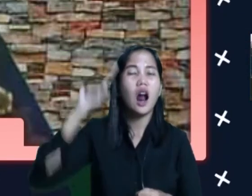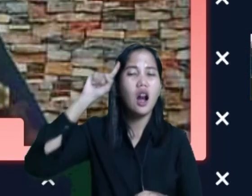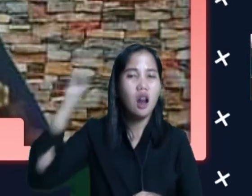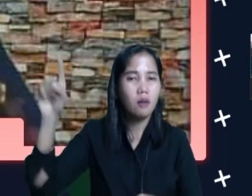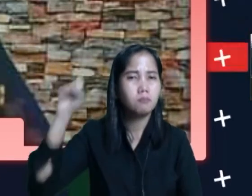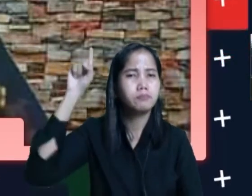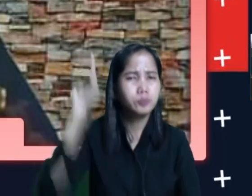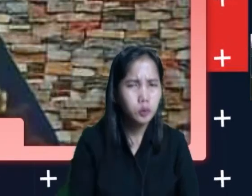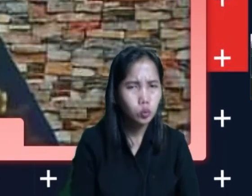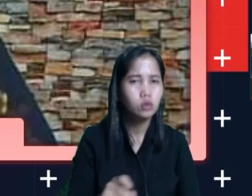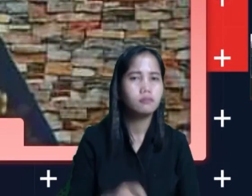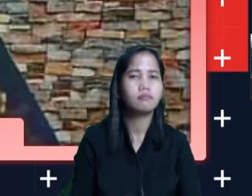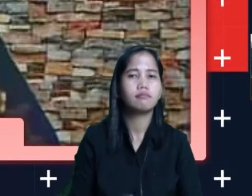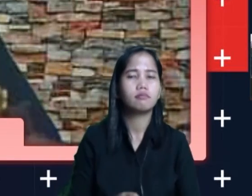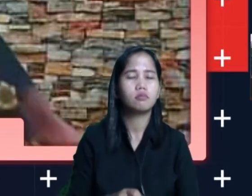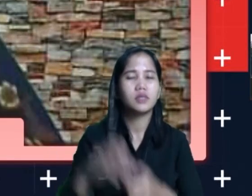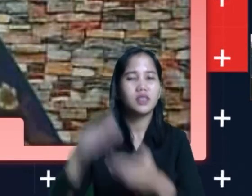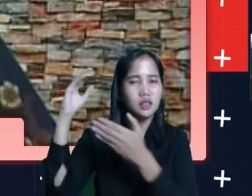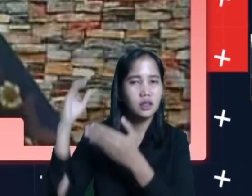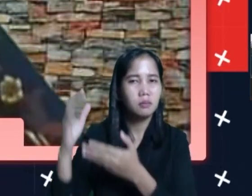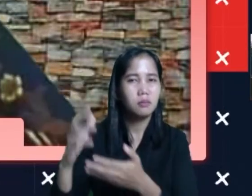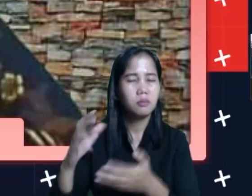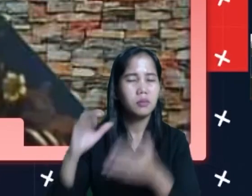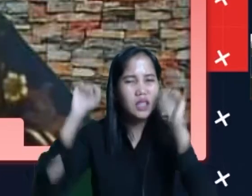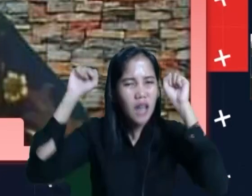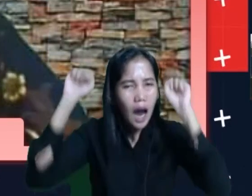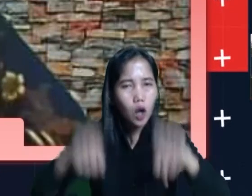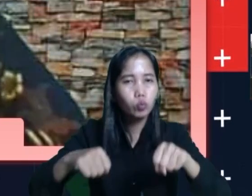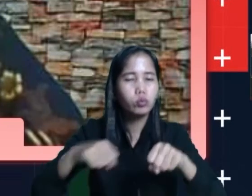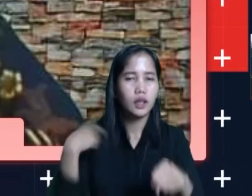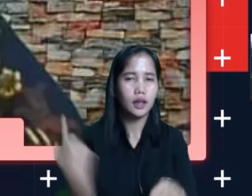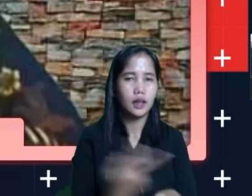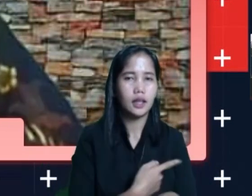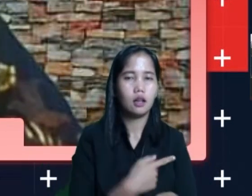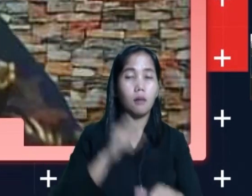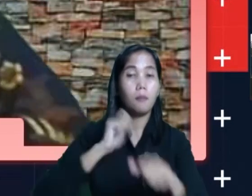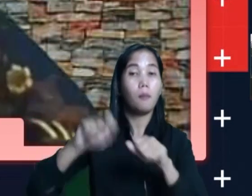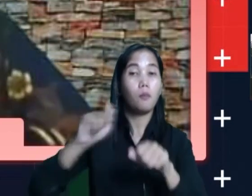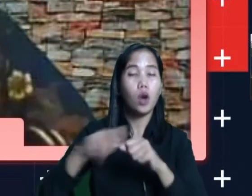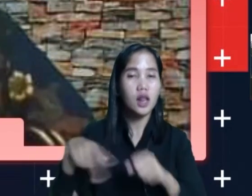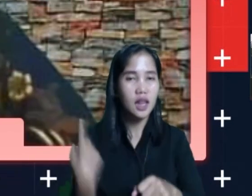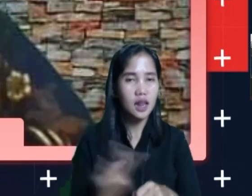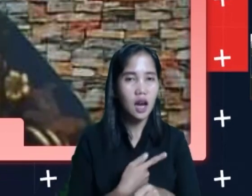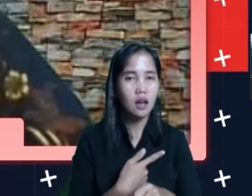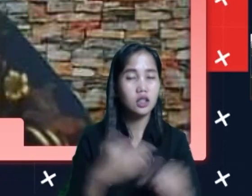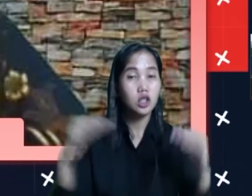kita dan membuat kita hidup sesuai dengan kehendaknya. Saudara pilih yang